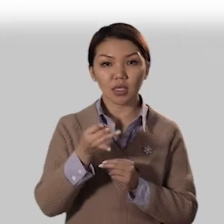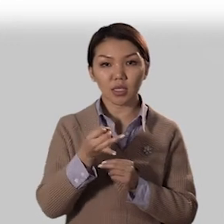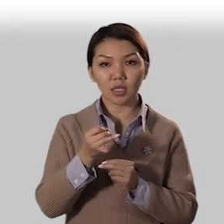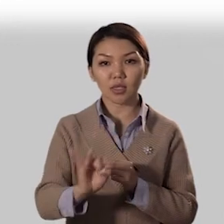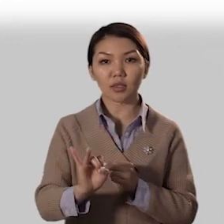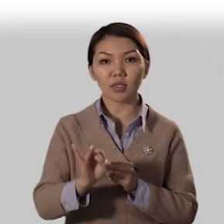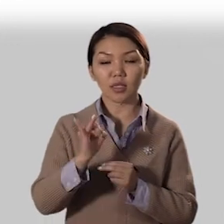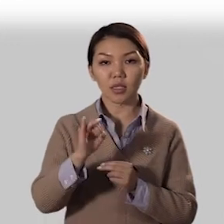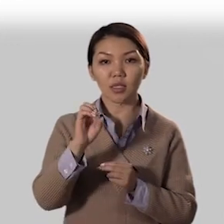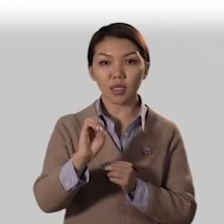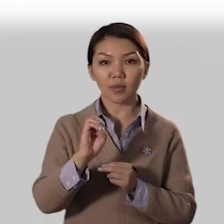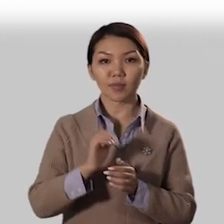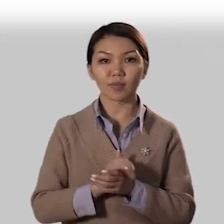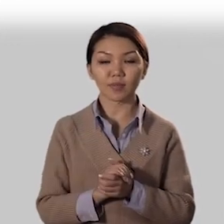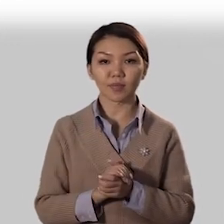я